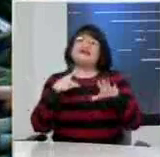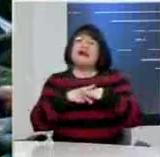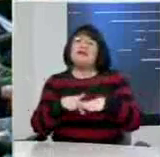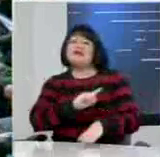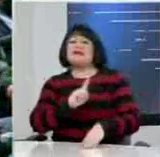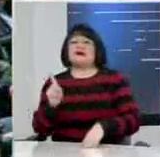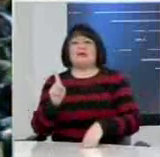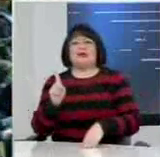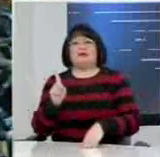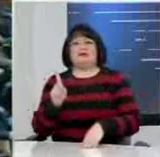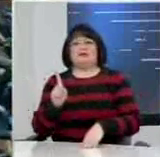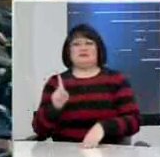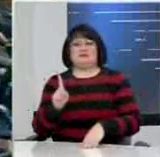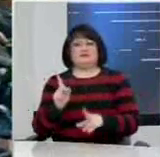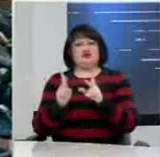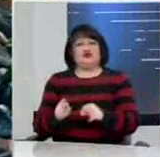συλλογικές συμβάσεις εργασίας.